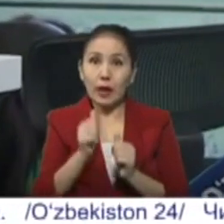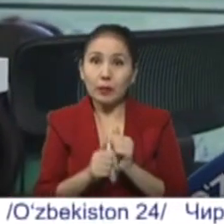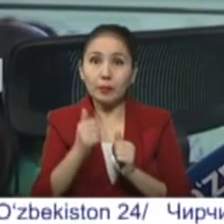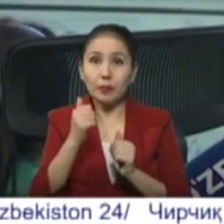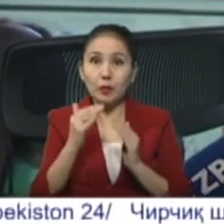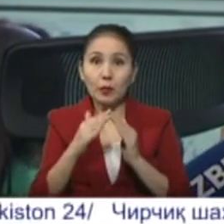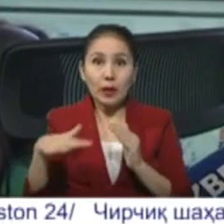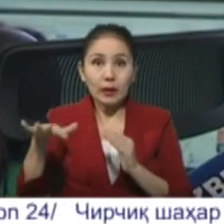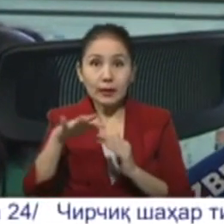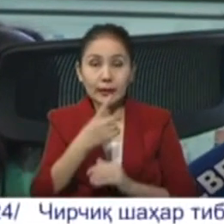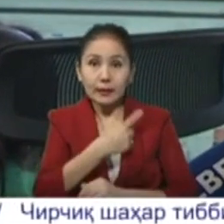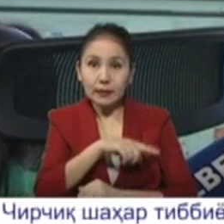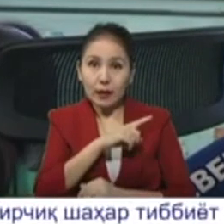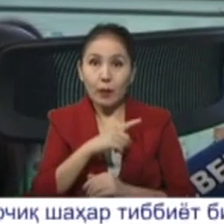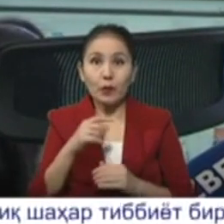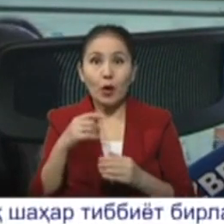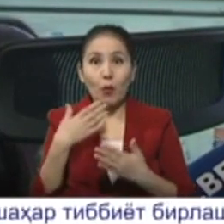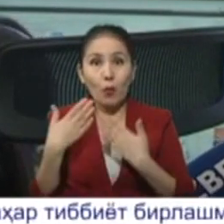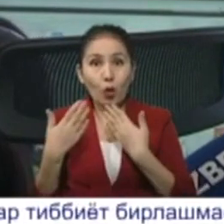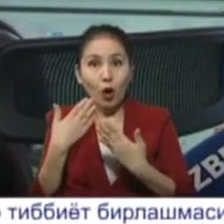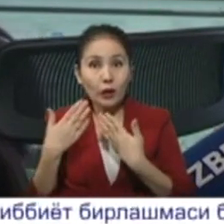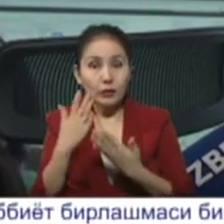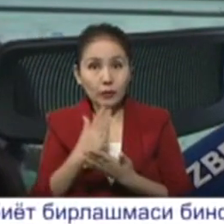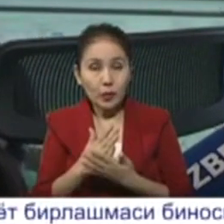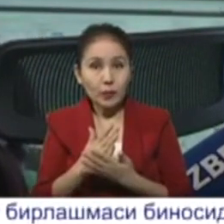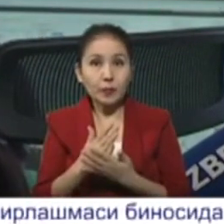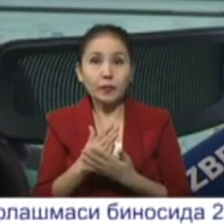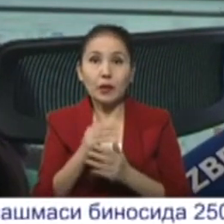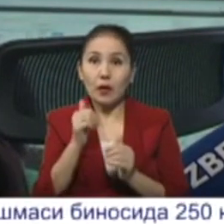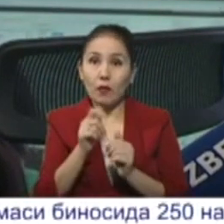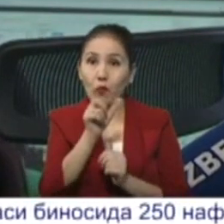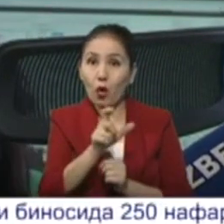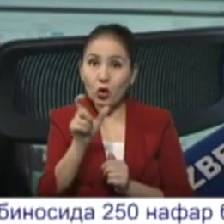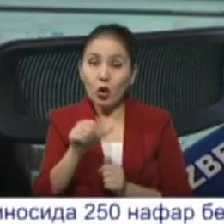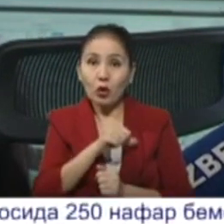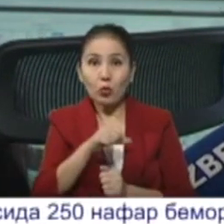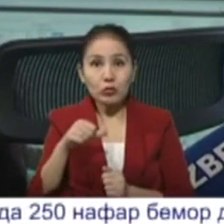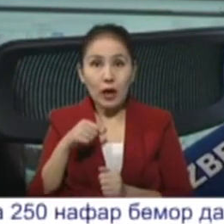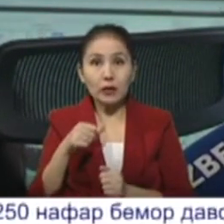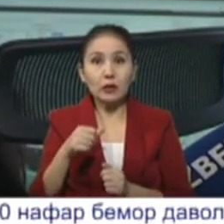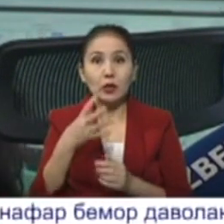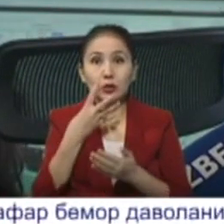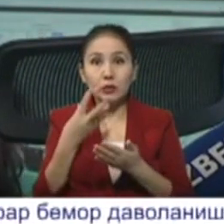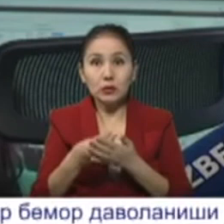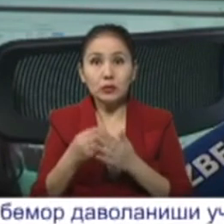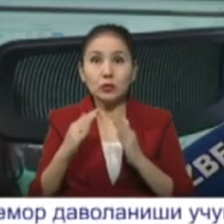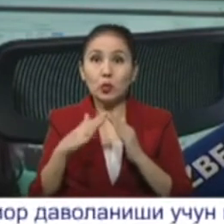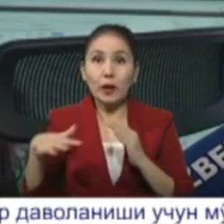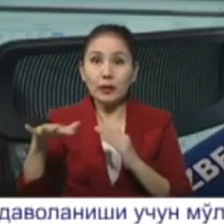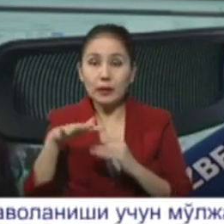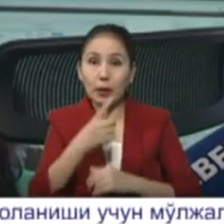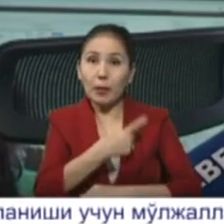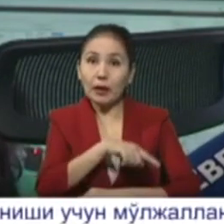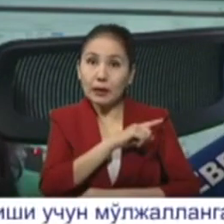poliklinikalar bilan muloqotda bo'lib turibmiz. Fuqarolar o'zlarini tumandagi поликлиникаларга